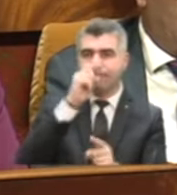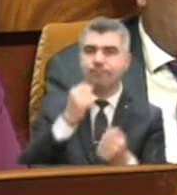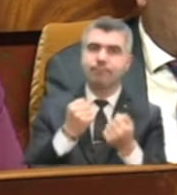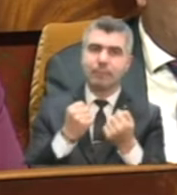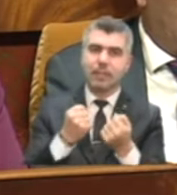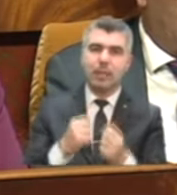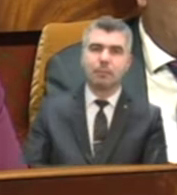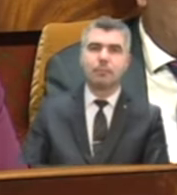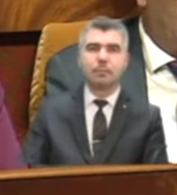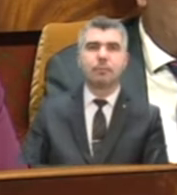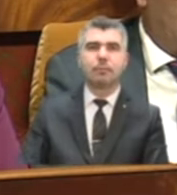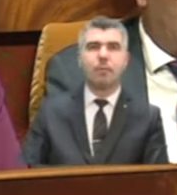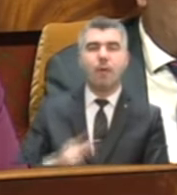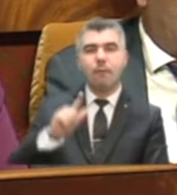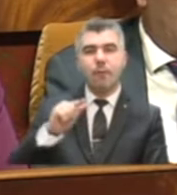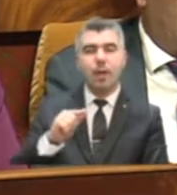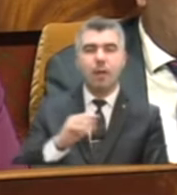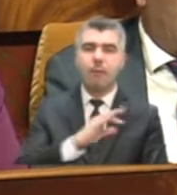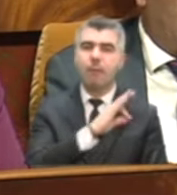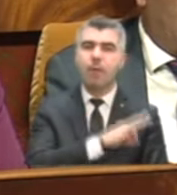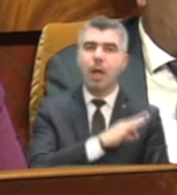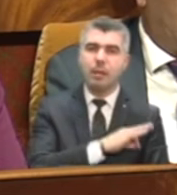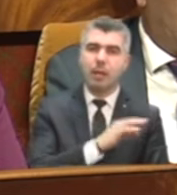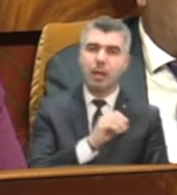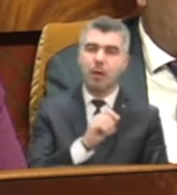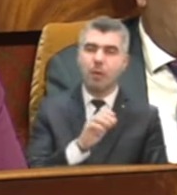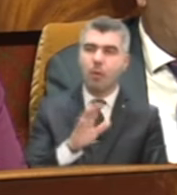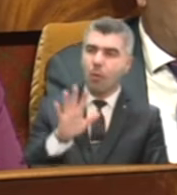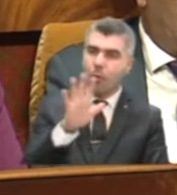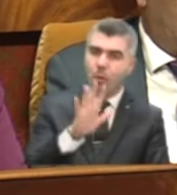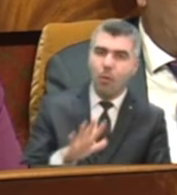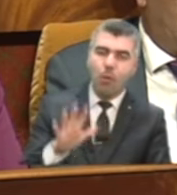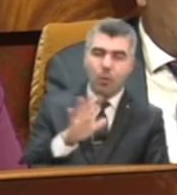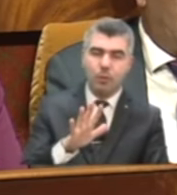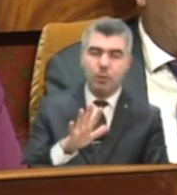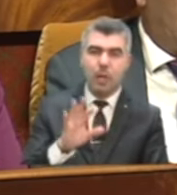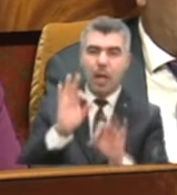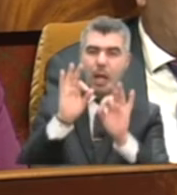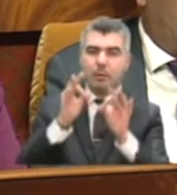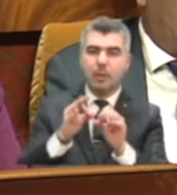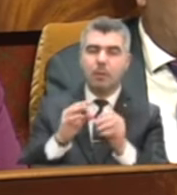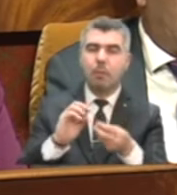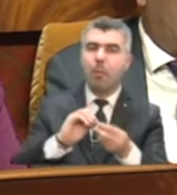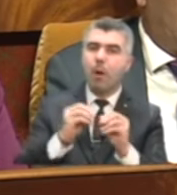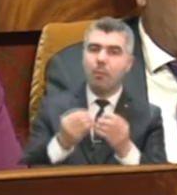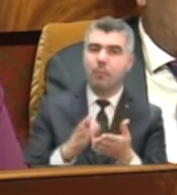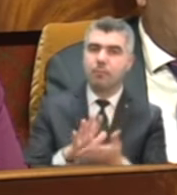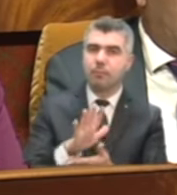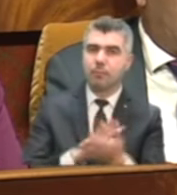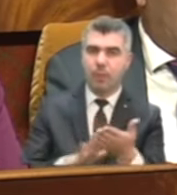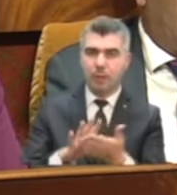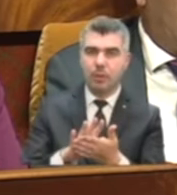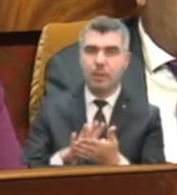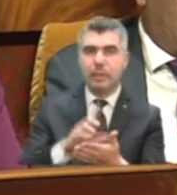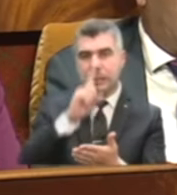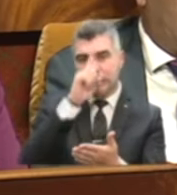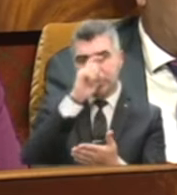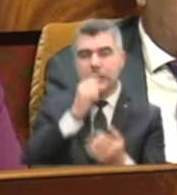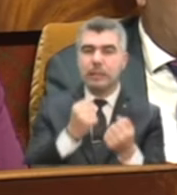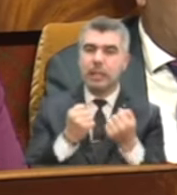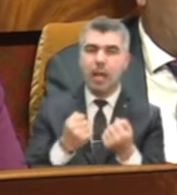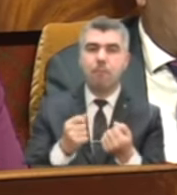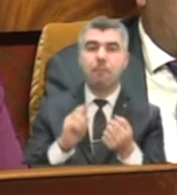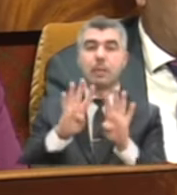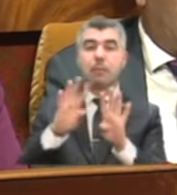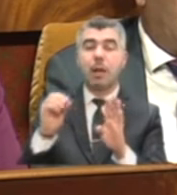الوزير. المنهجيه ديال الاستفاده تتعرف واحد العدد ديال المشاكل كما جاء على لسانكم، يعني صعيب باش تدبر